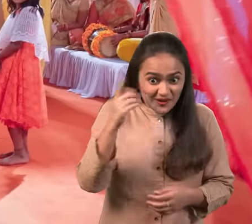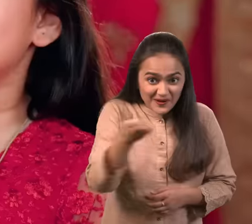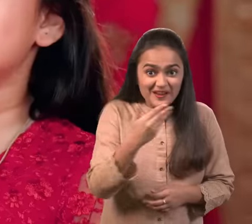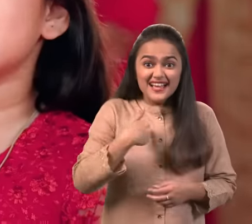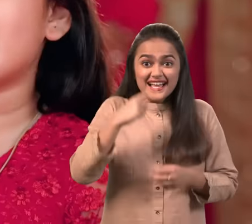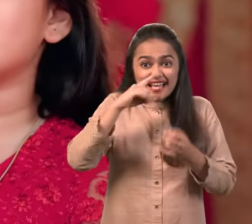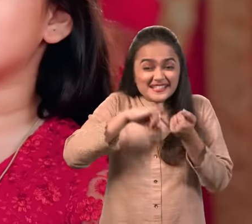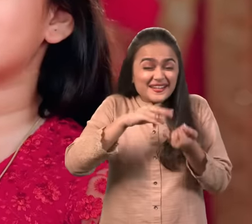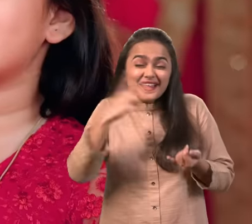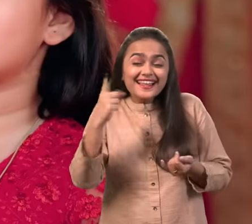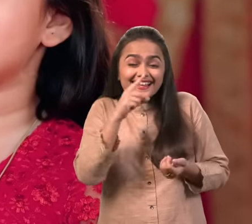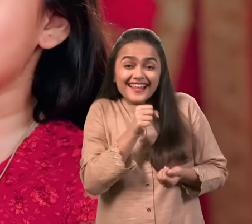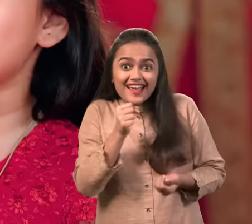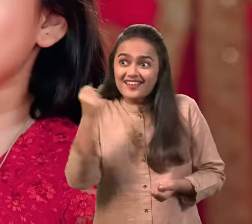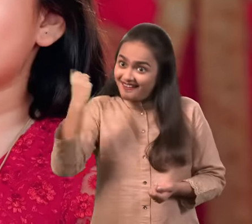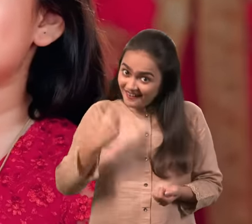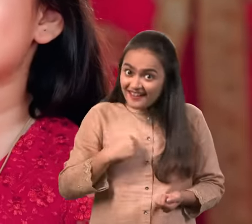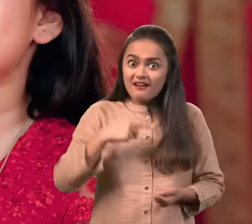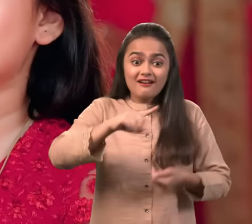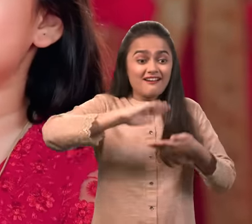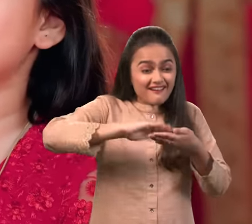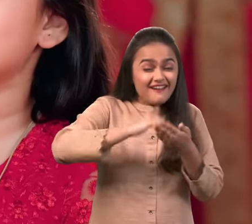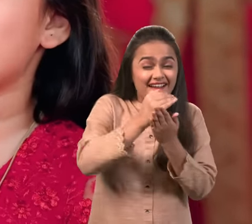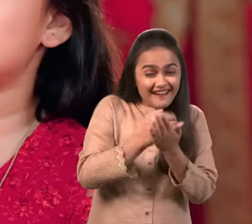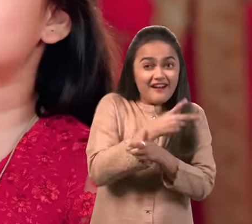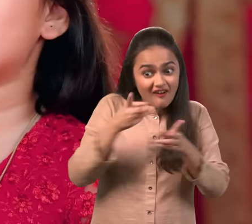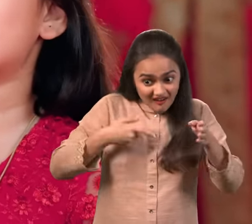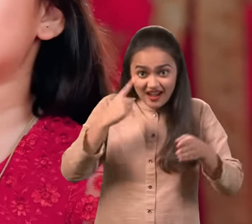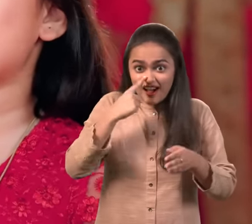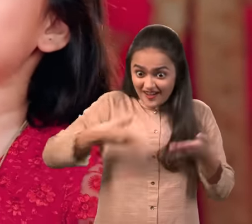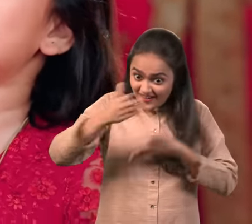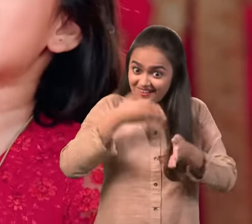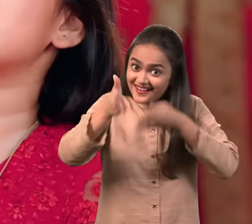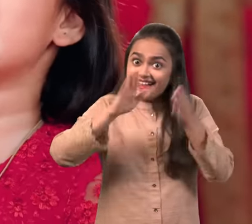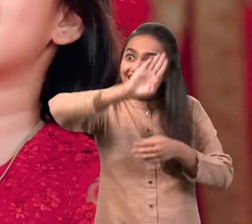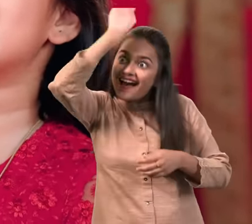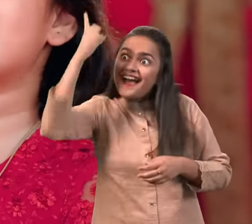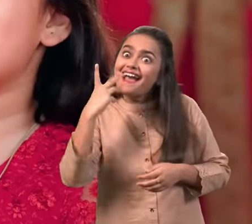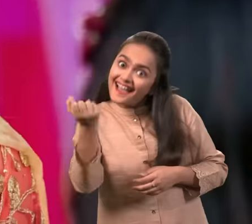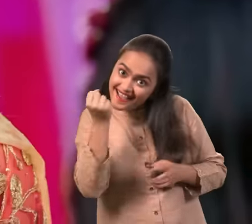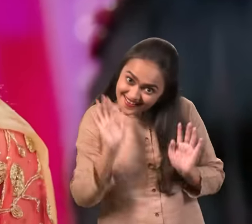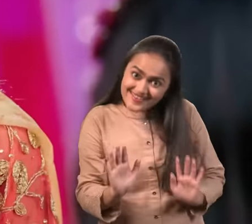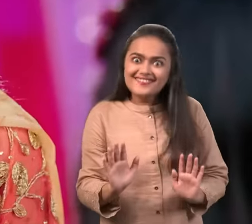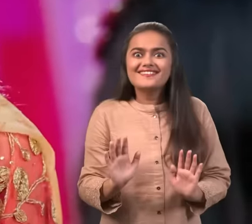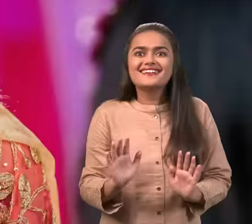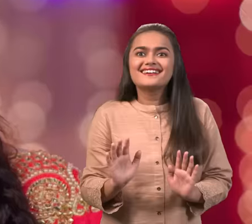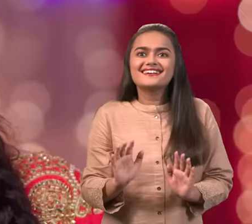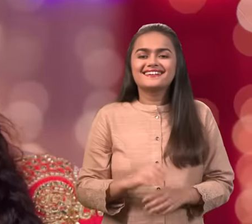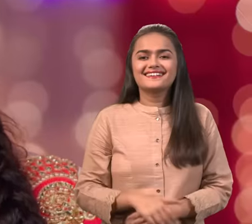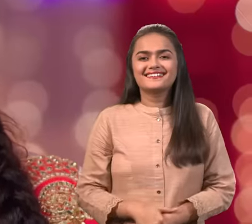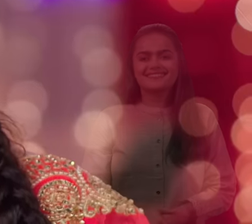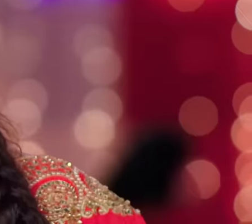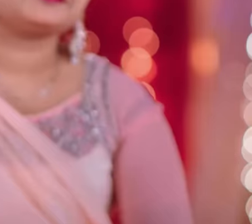पता है मेरी शैनो दादी कहती है कैसे शादी में है ना लड़कियों को अपना राजकुमार मिल जाता है।